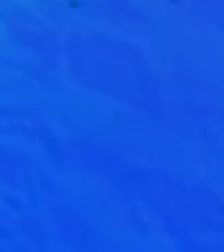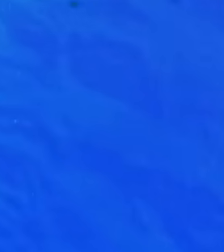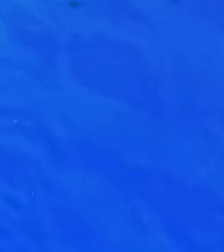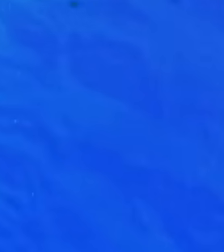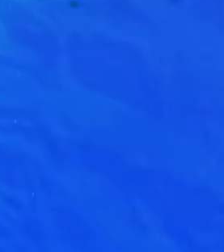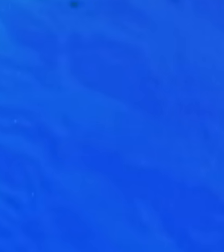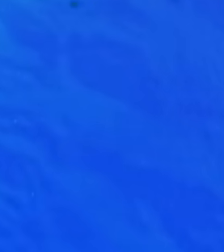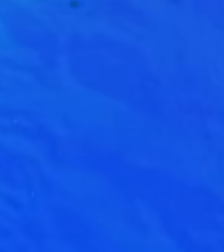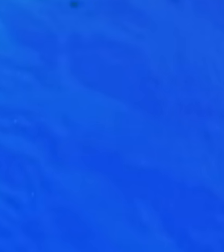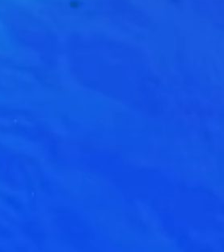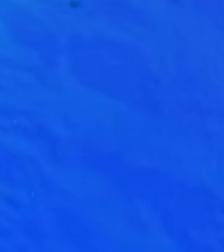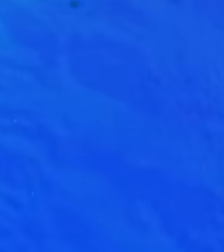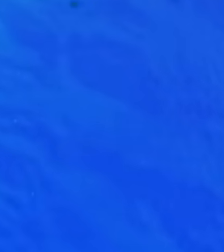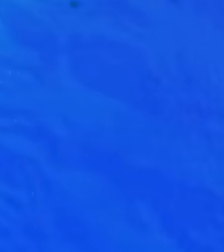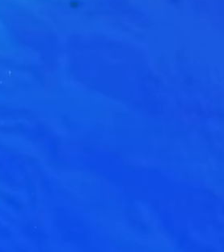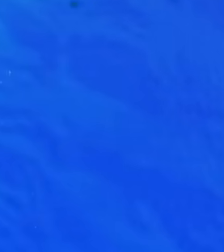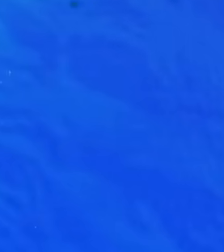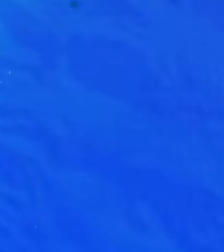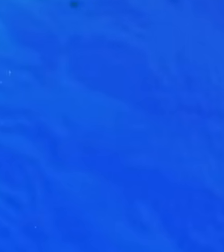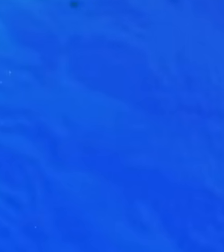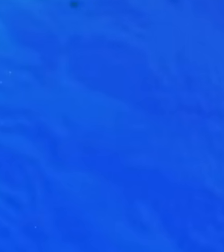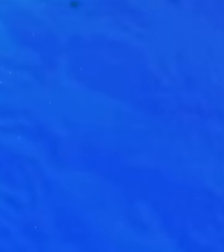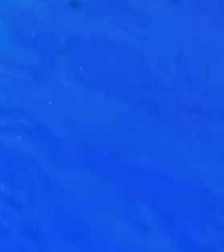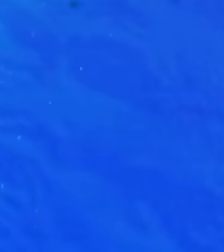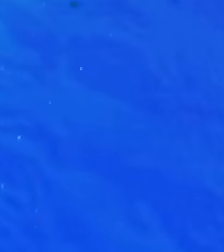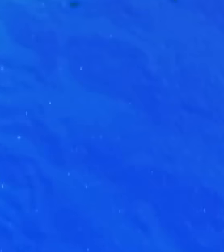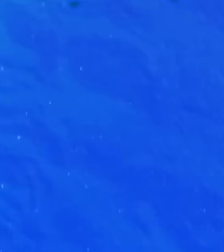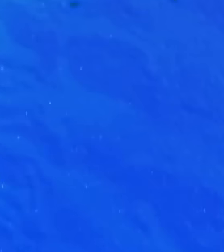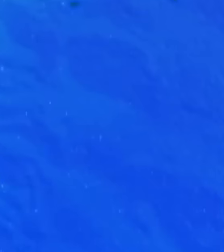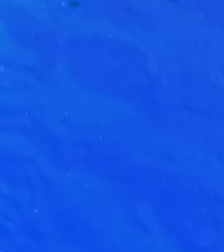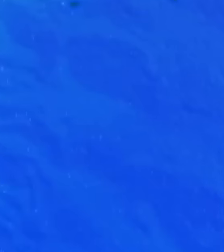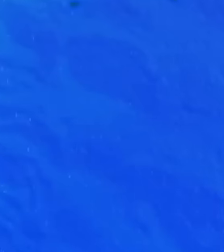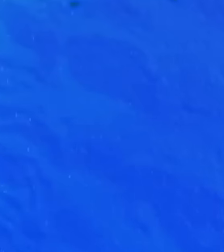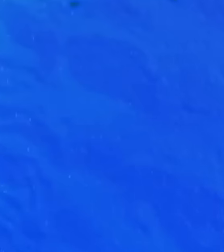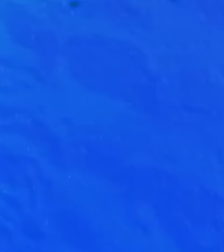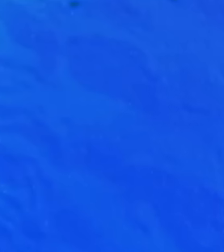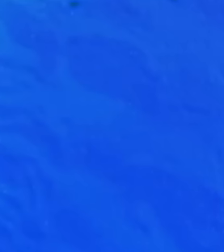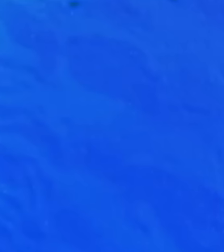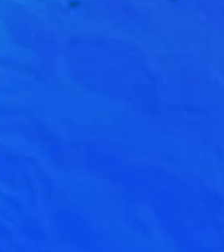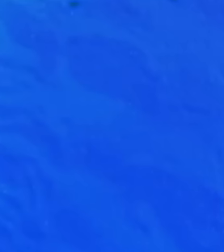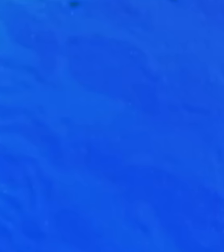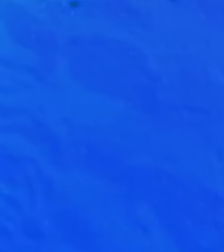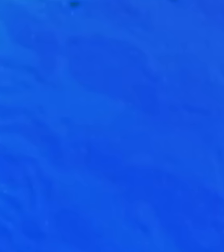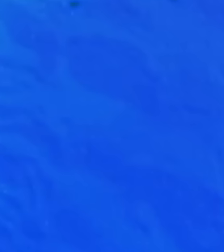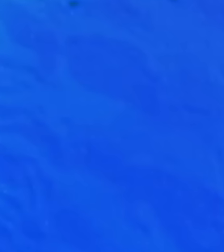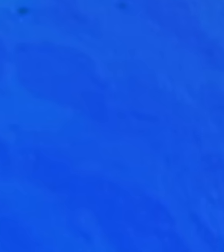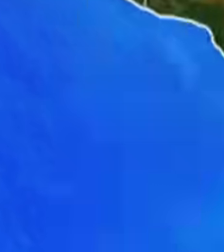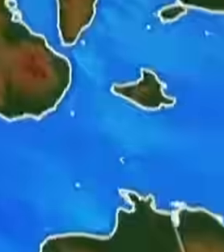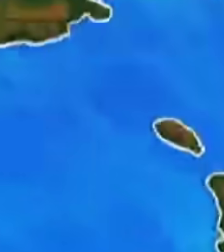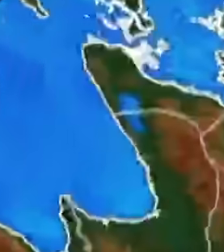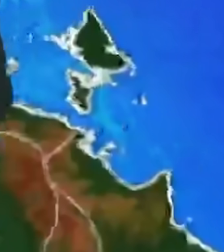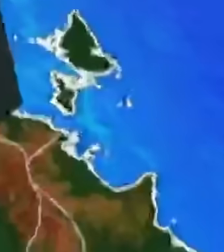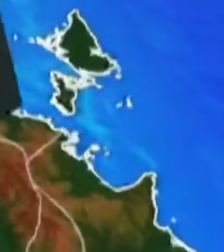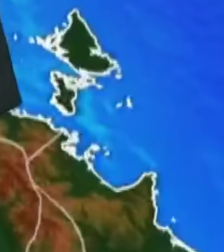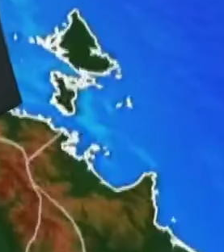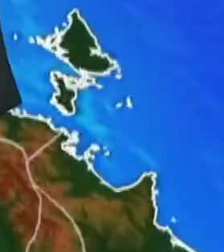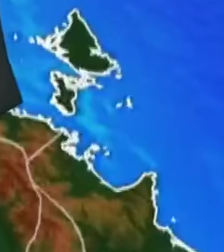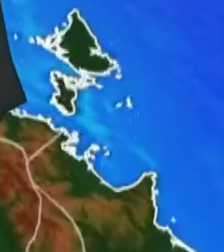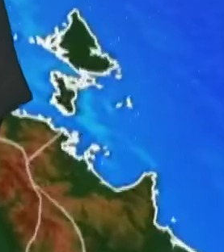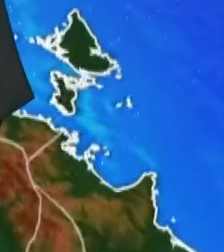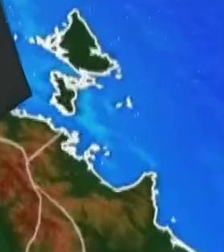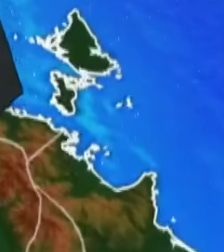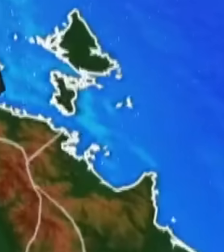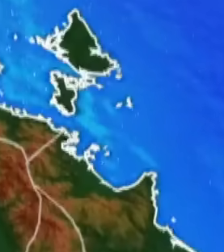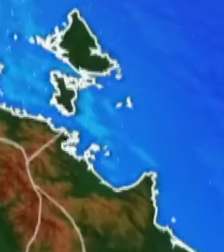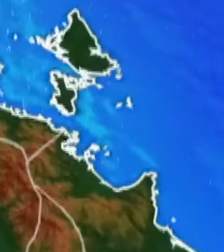kaunting ulan sa halos buong probinsya pero mawawala rin yan bago sumapit ang gabi. Mainit din po sa halos buong Visayas